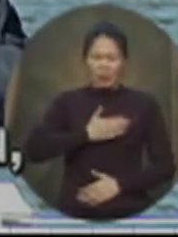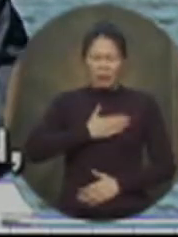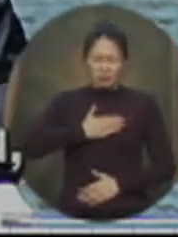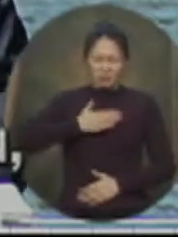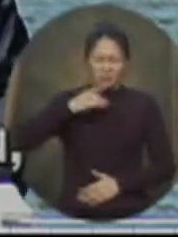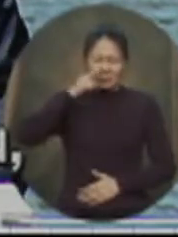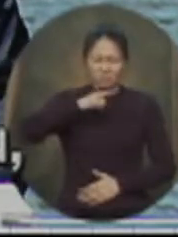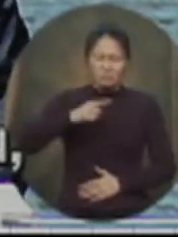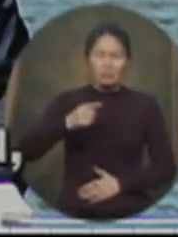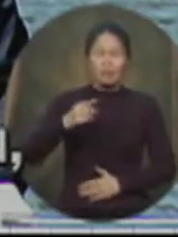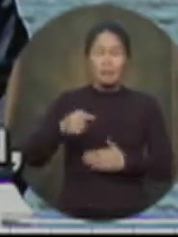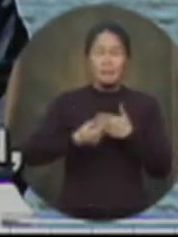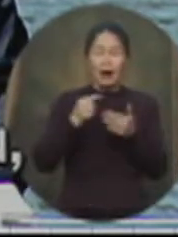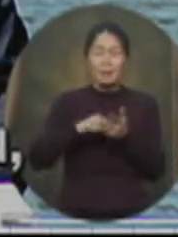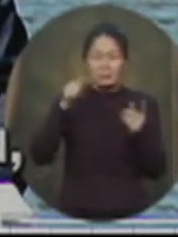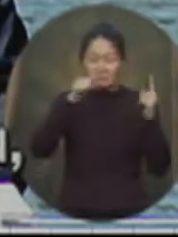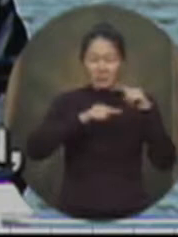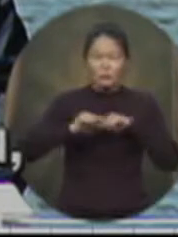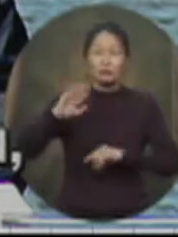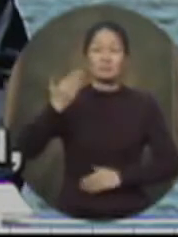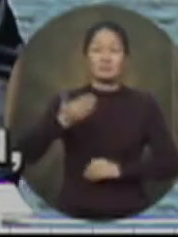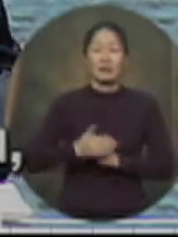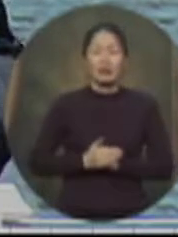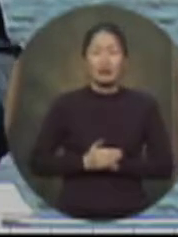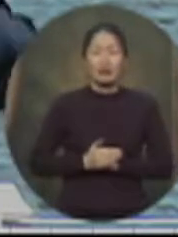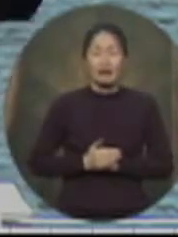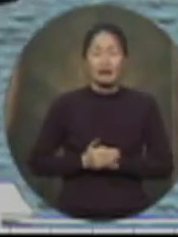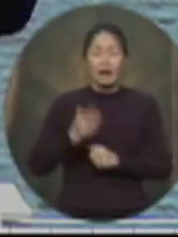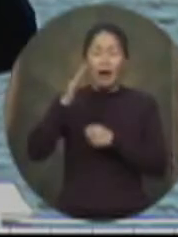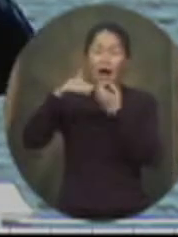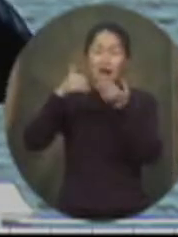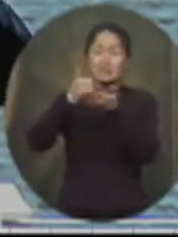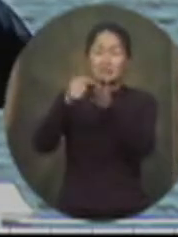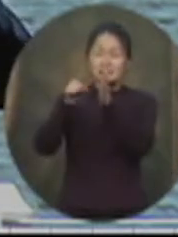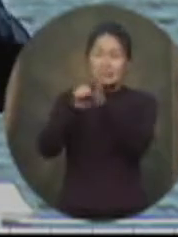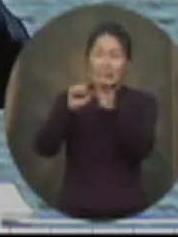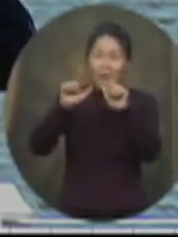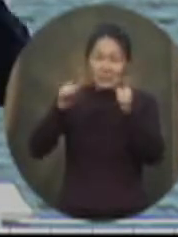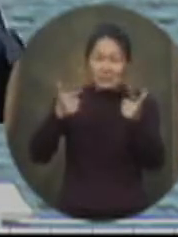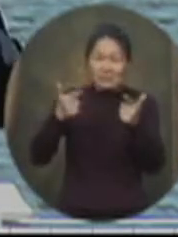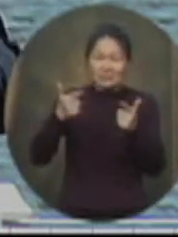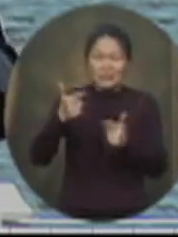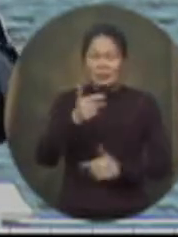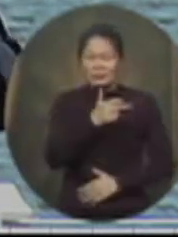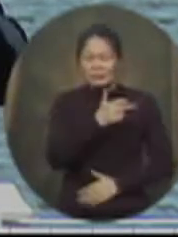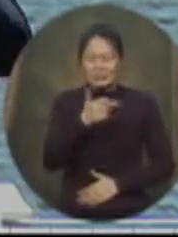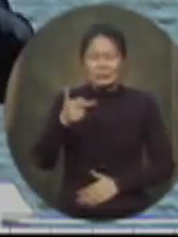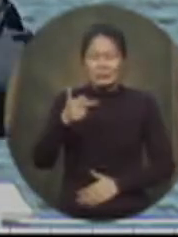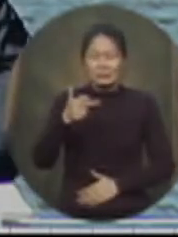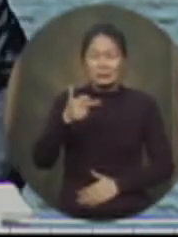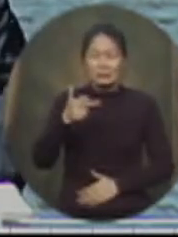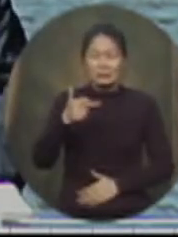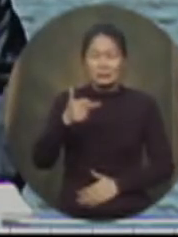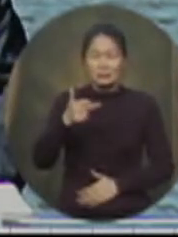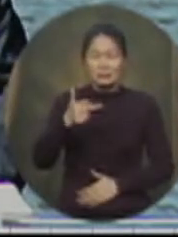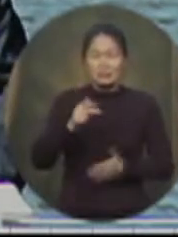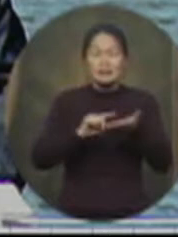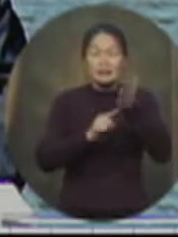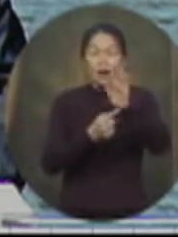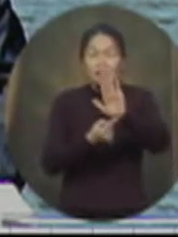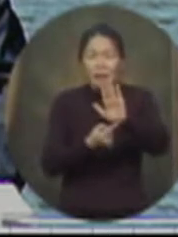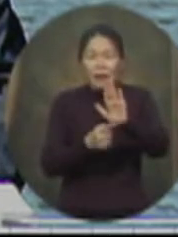얼마나 마음의 상처가 되겠습니까 하나님을 믿지 않는 대표적인 현상이 두려움입니다